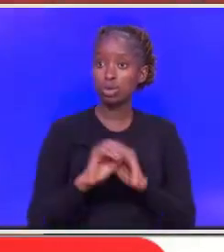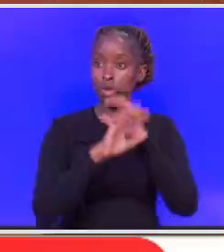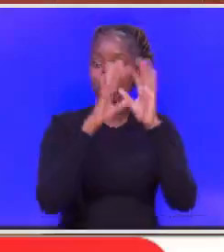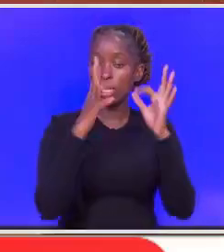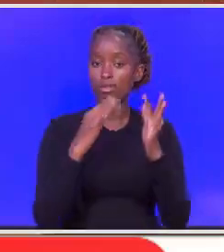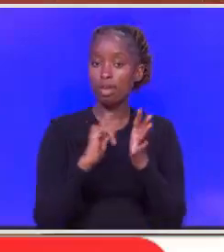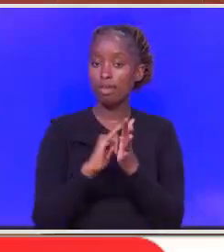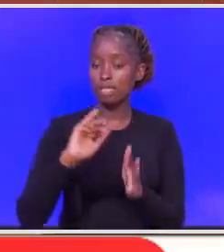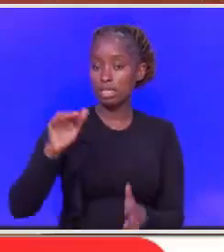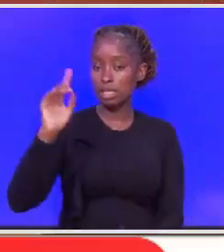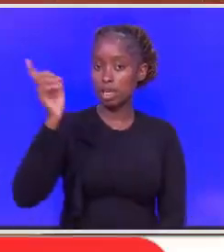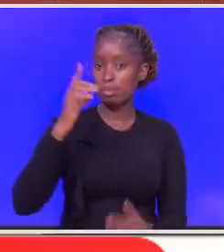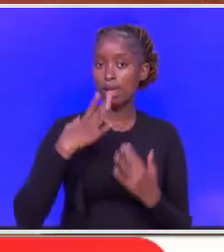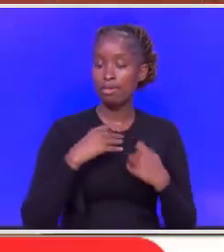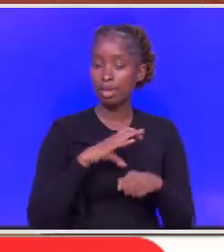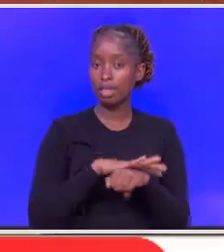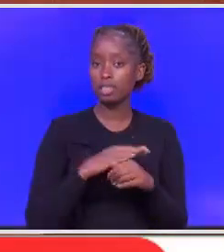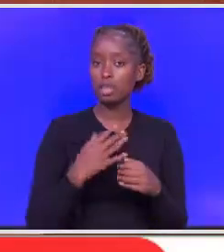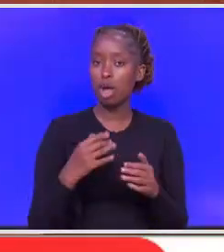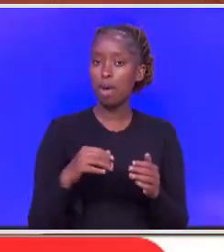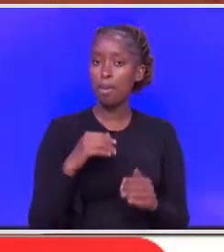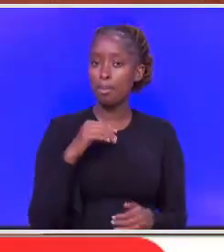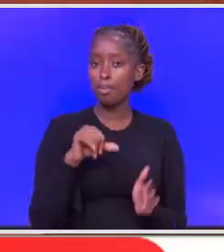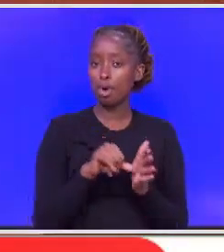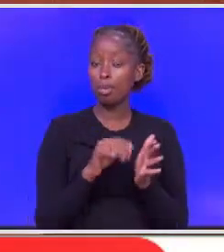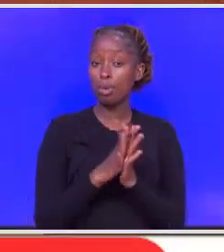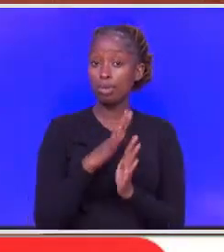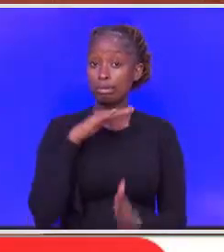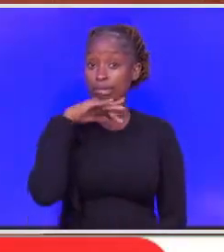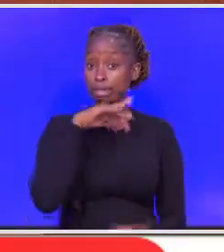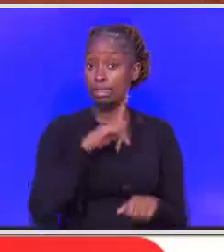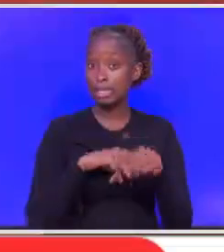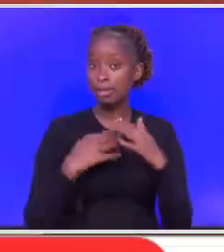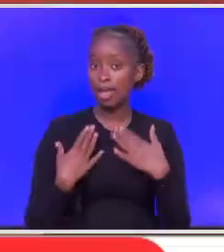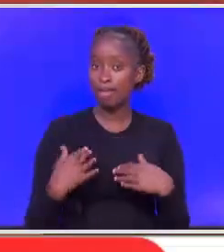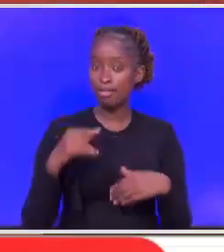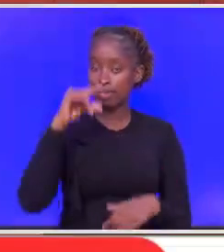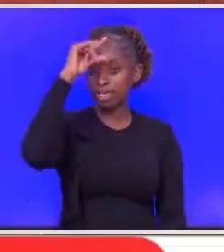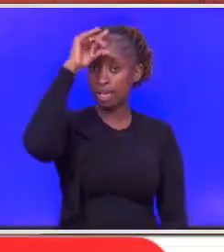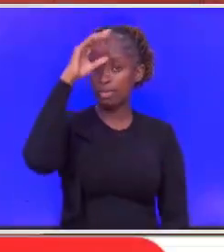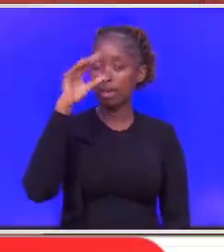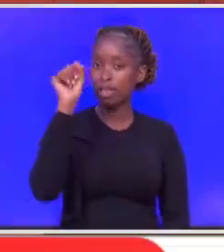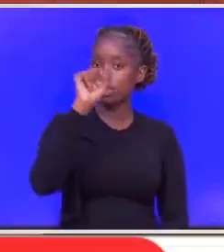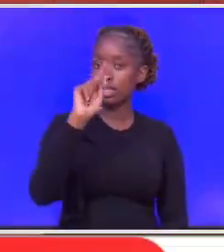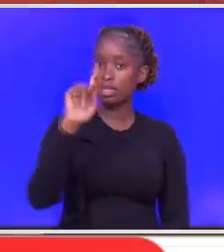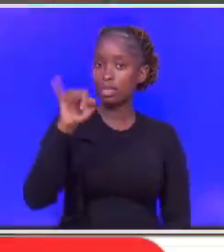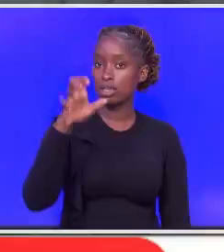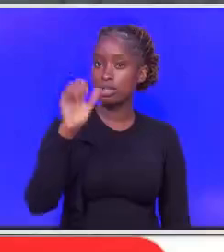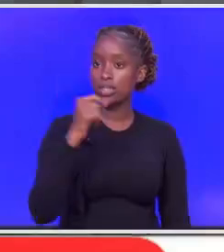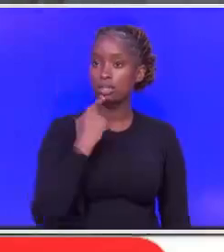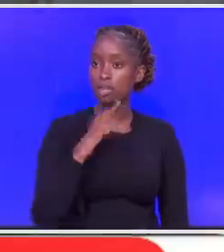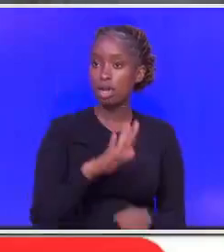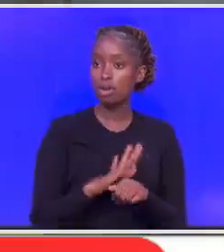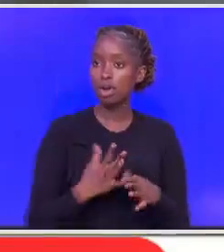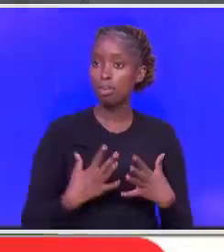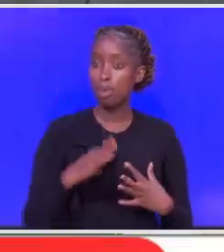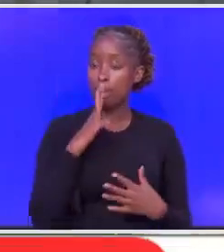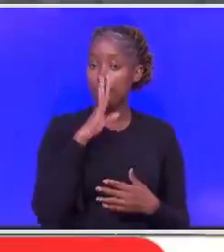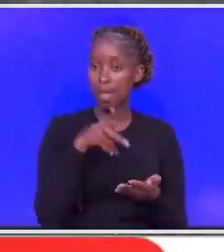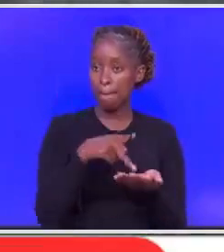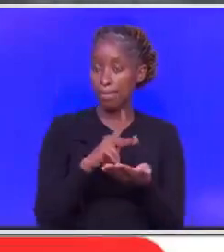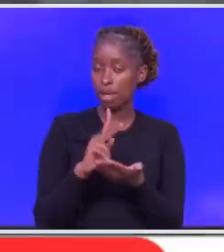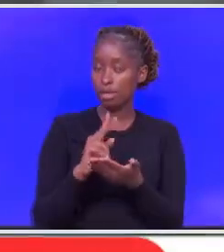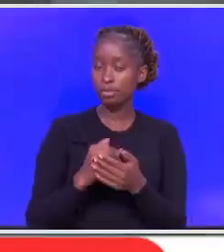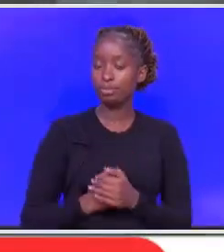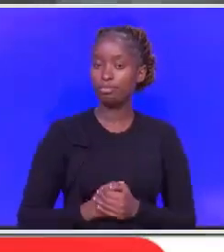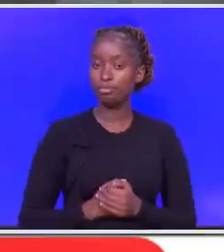uvundo na mrundiko wa taka, huku gavana Sakaja akisema wanakandarasi wengi pia wamelipwa kufikia sasa. Used their money to where